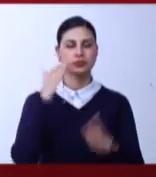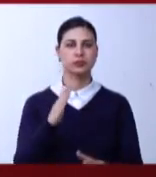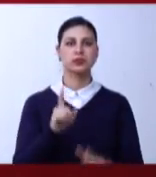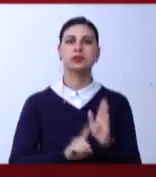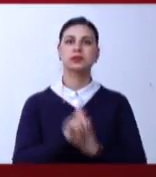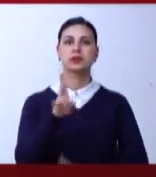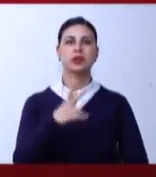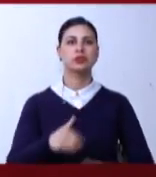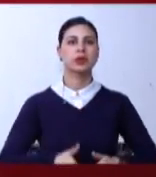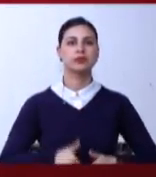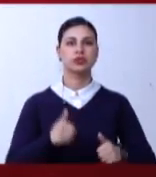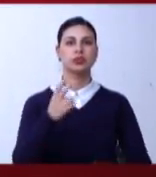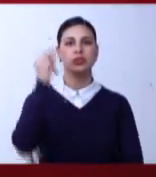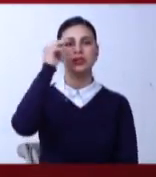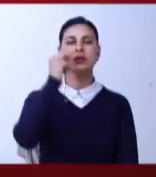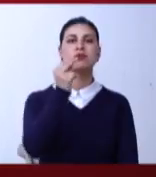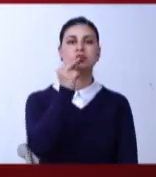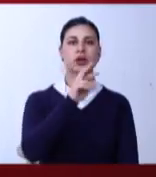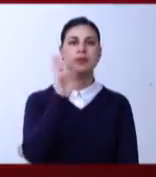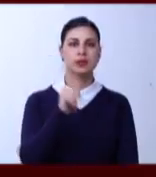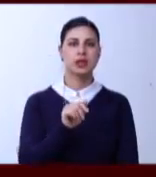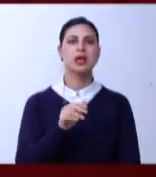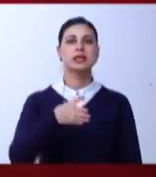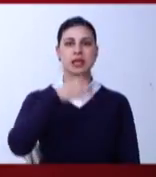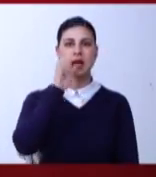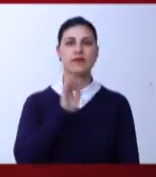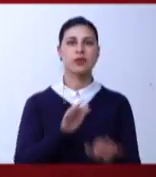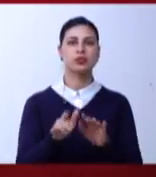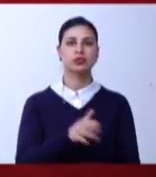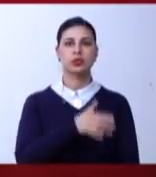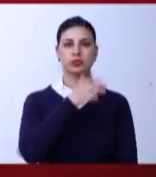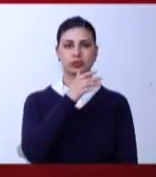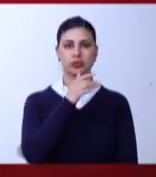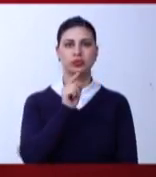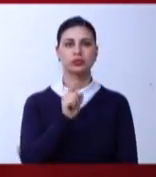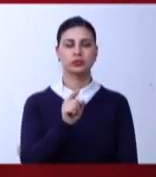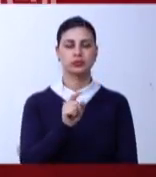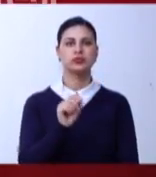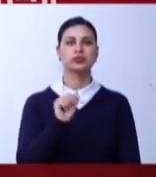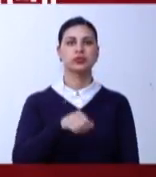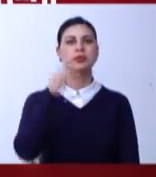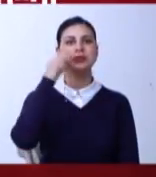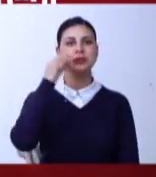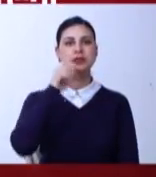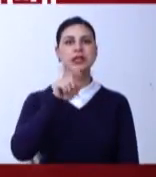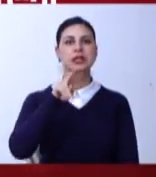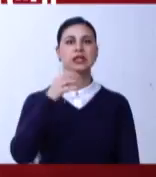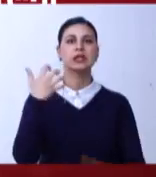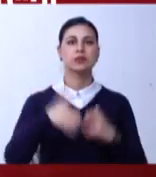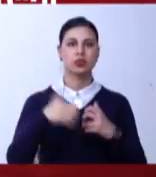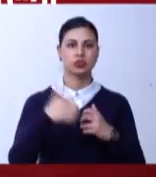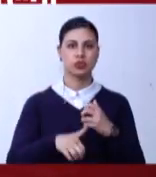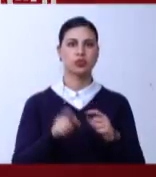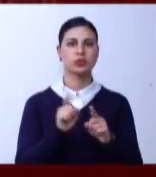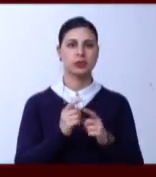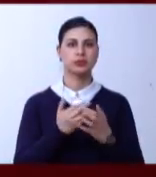დაიწყოთ მშიერმა. ისწავლეთ ჭამა და დალევა მოძრაობის დროს. მიირთვით მეტი ნახშირწყალი, ხილი და ბოსტნეული, მარცვლეული